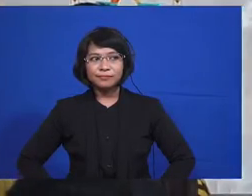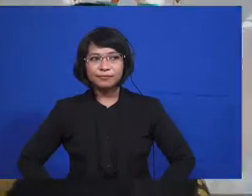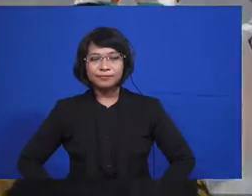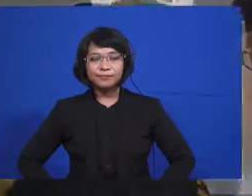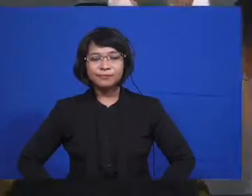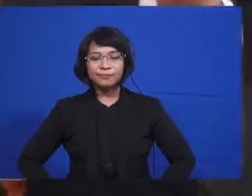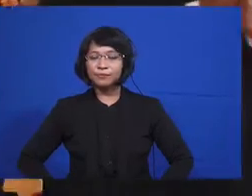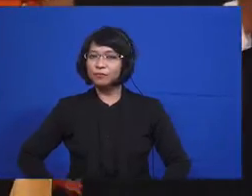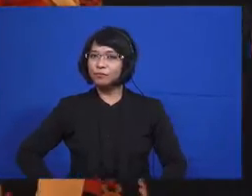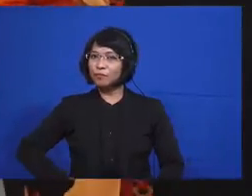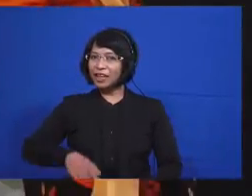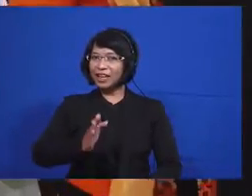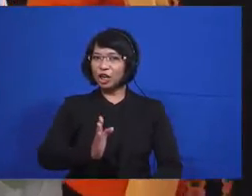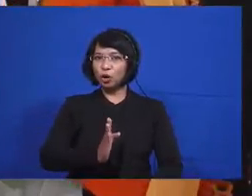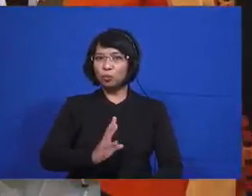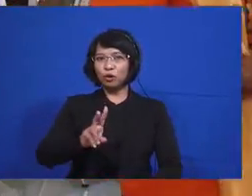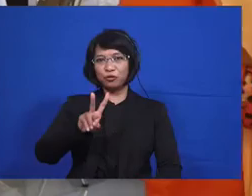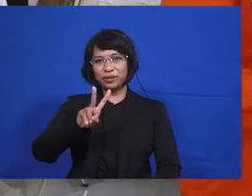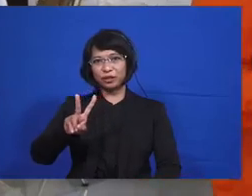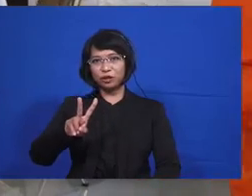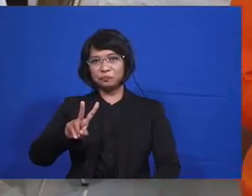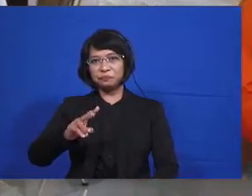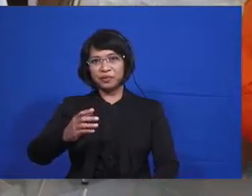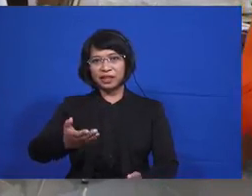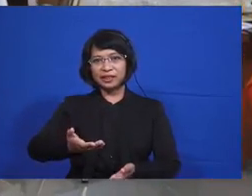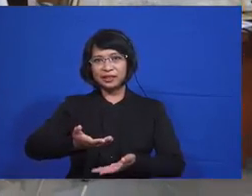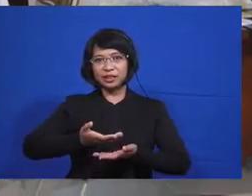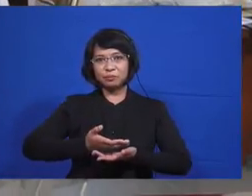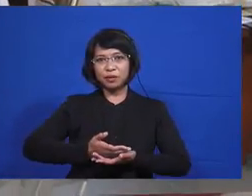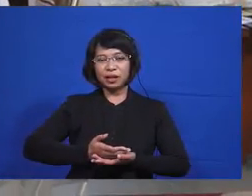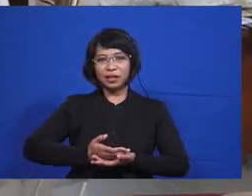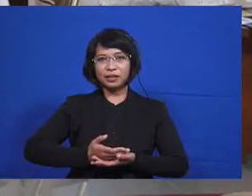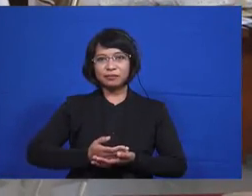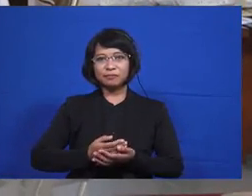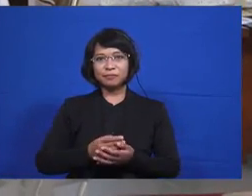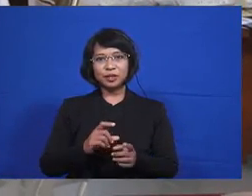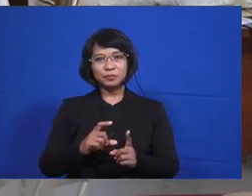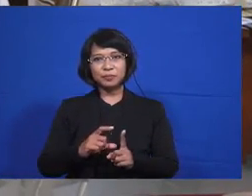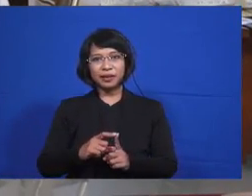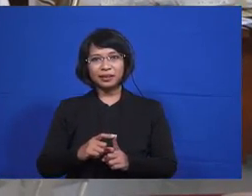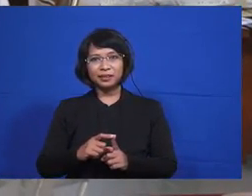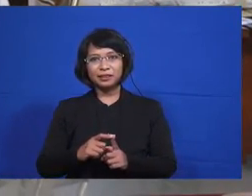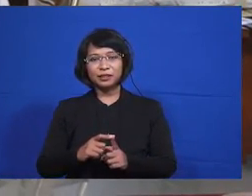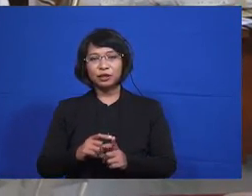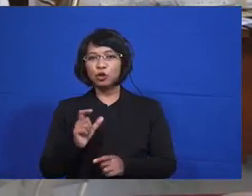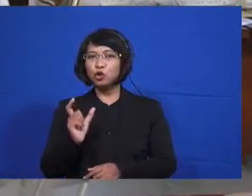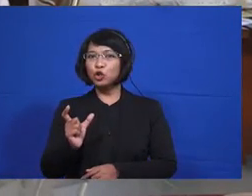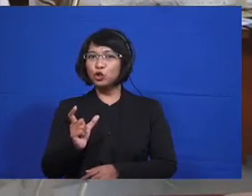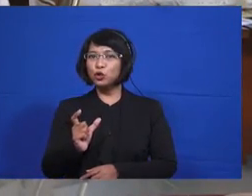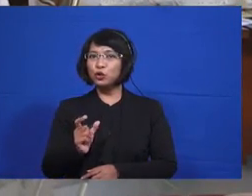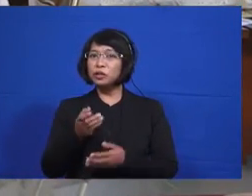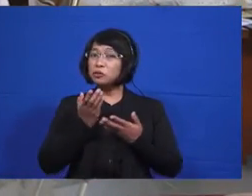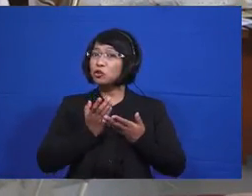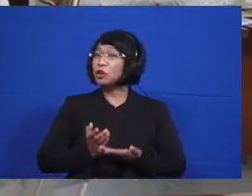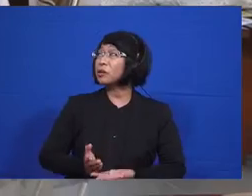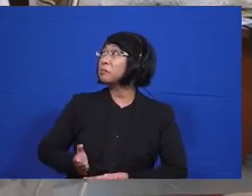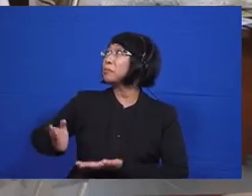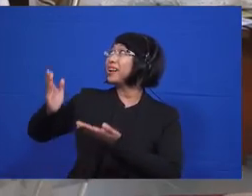Romo Victor, terimalah bahan persembahan yang dibawa oleh umat Allah ini untuk diunjukkan kepada